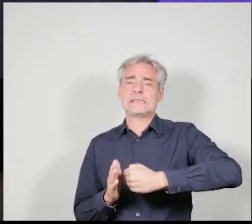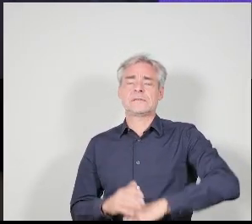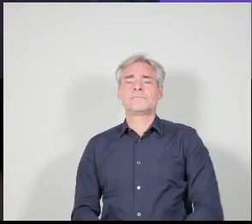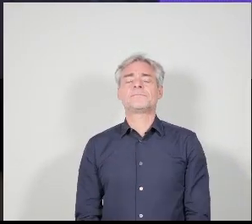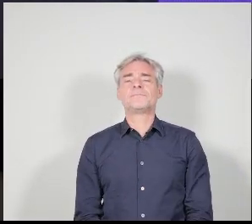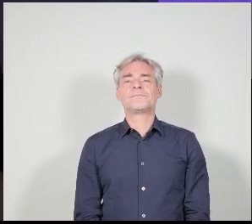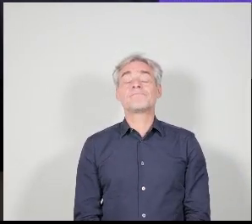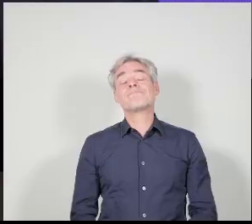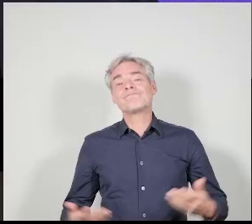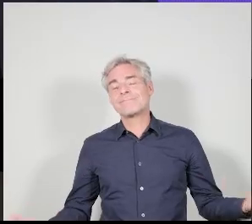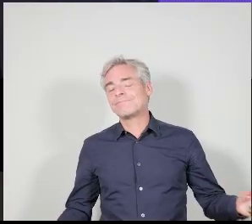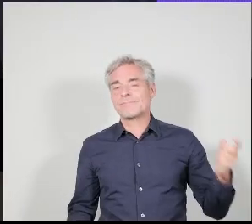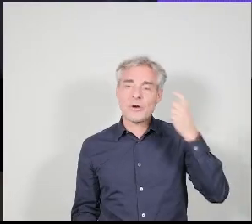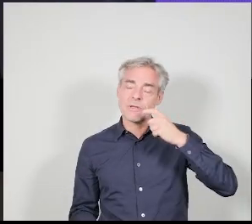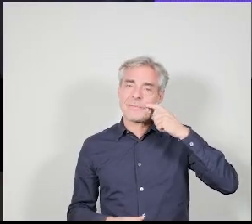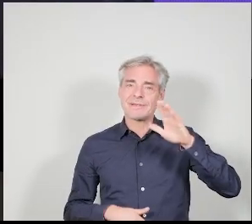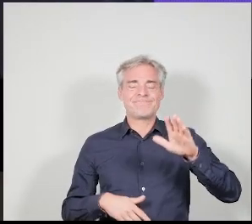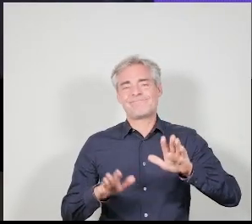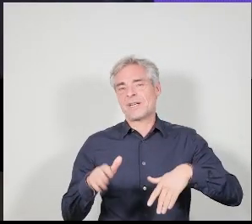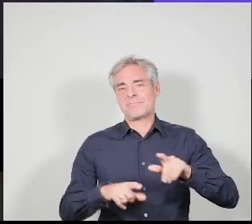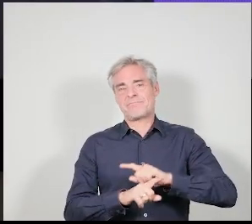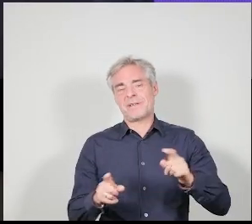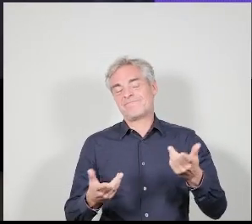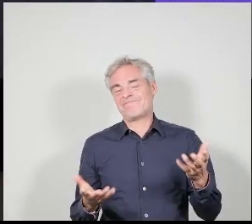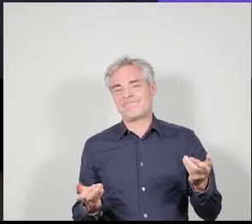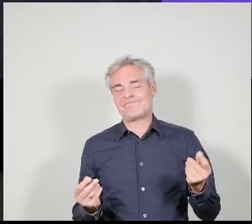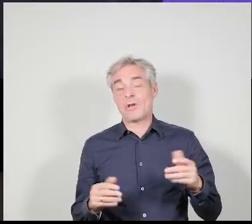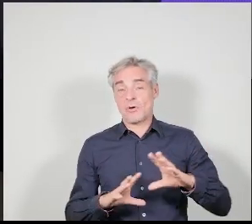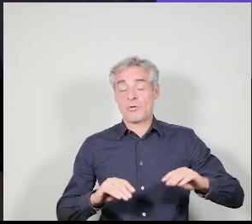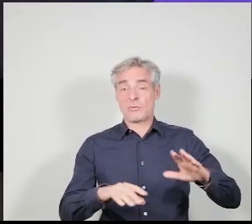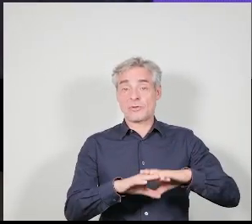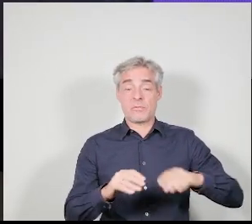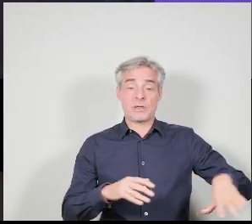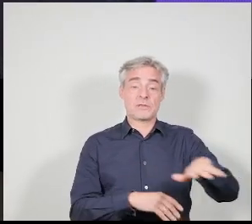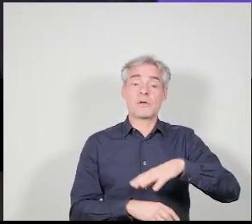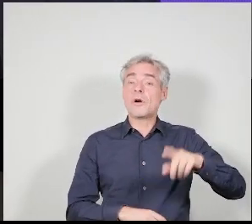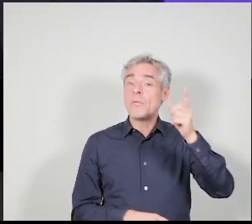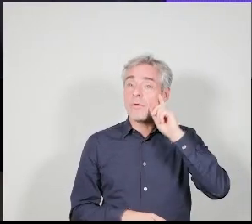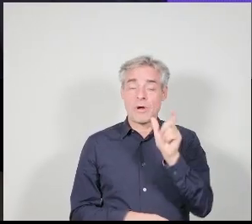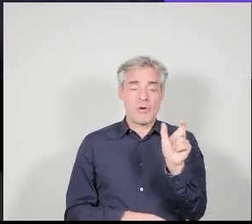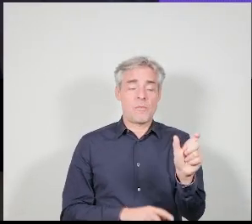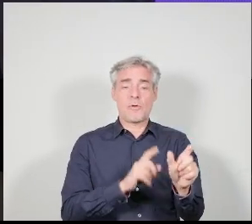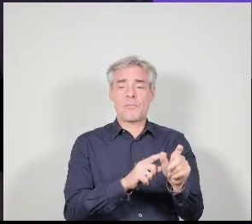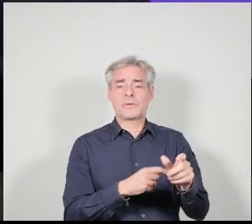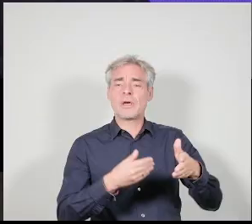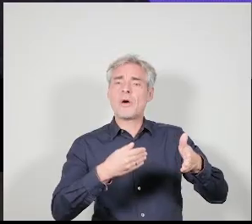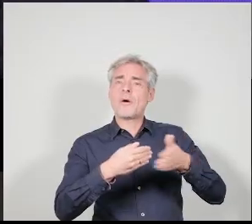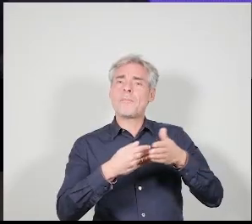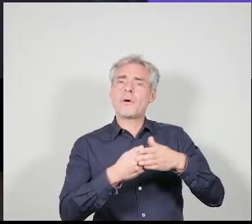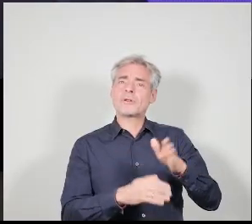fermées. Et en fait, on a vu que le mouvement n'a pas beaucoup pris sur le terrain. Et en même temps, parce que le terme était encore très proche